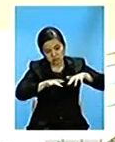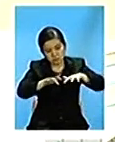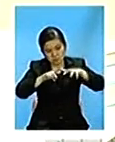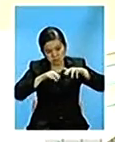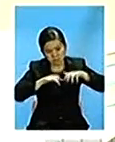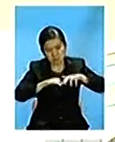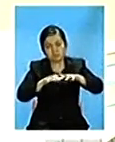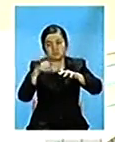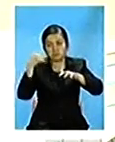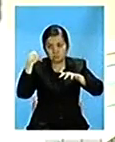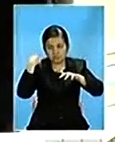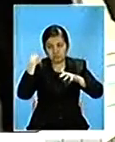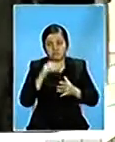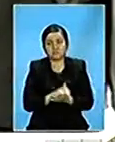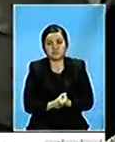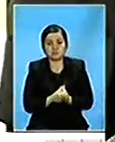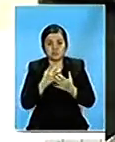หลังน้ำใต้หนุนขึ้นมา